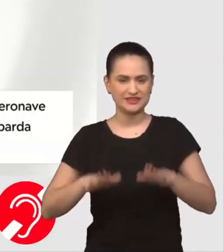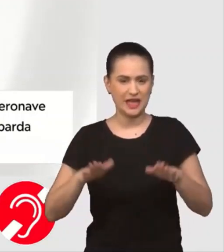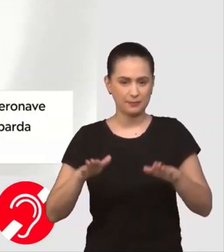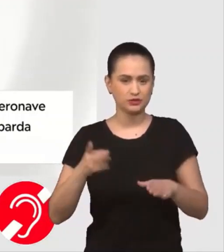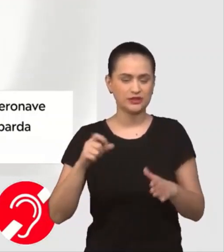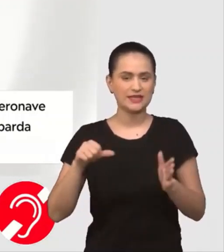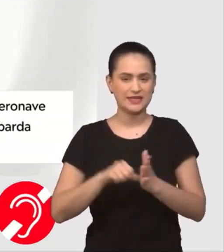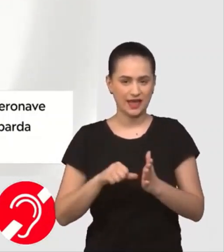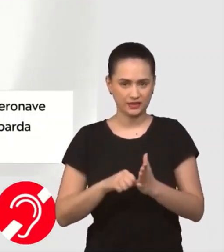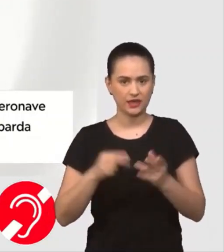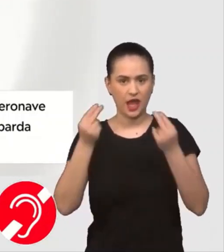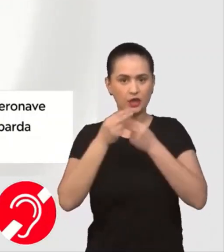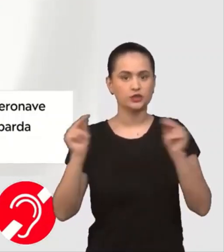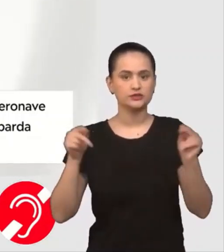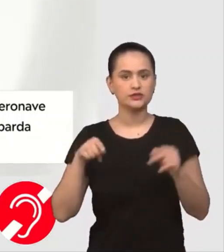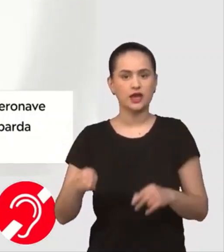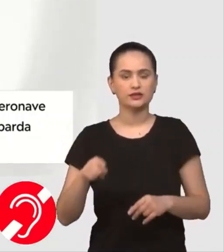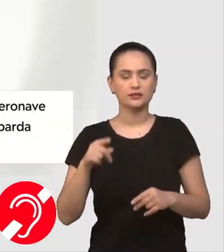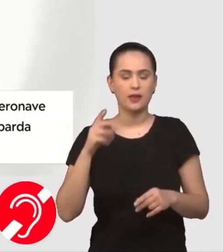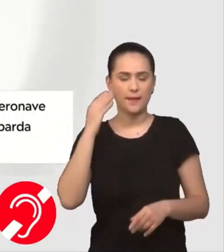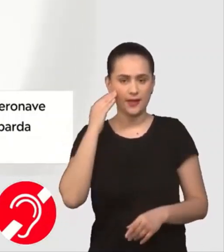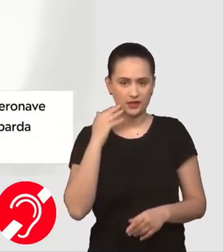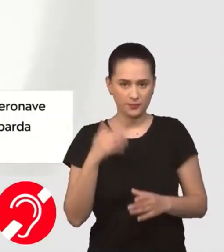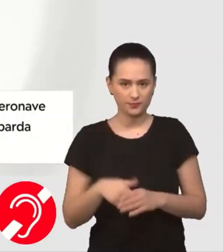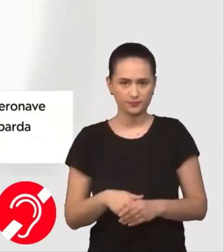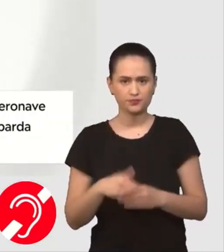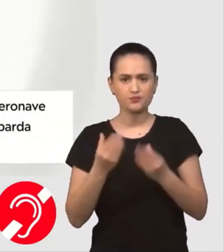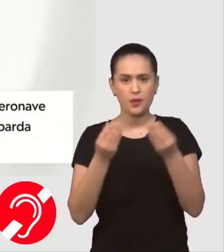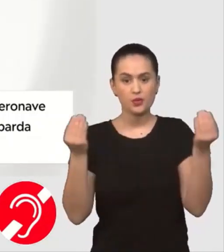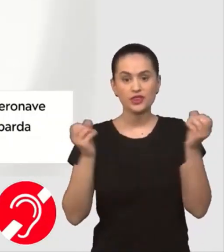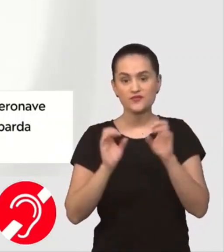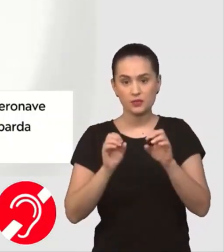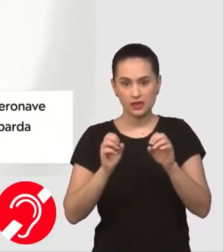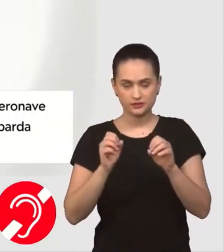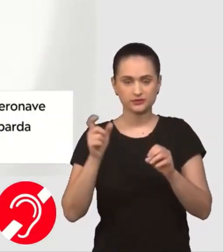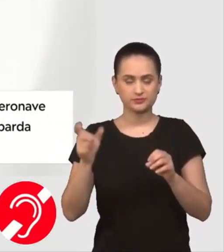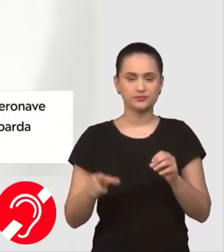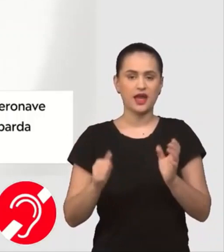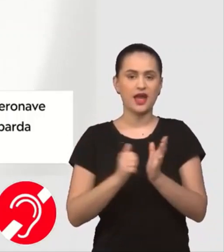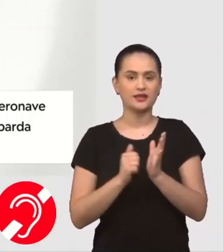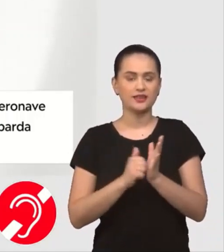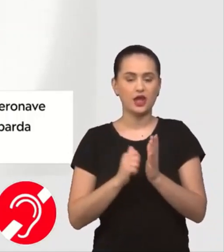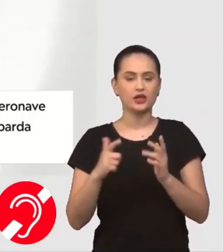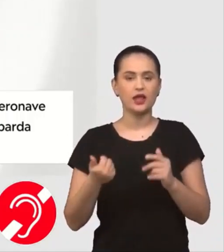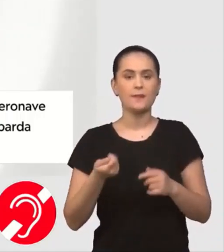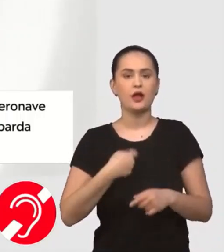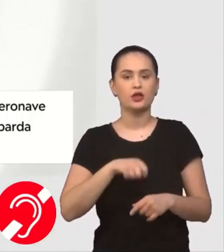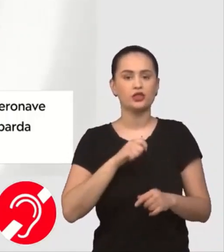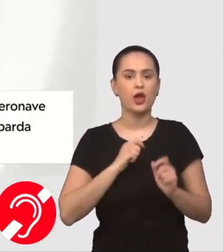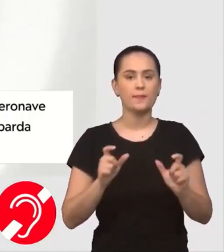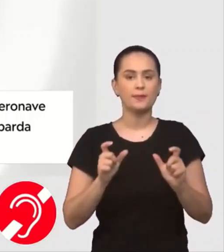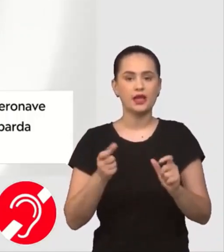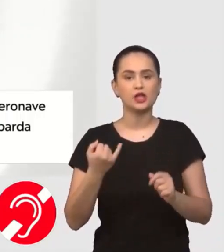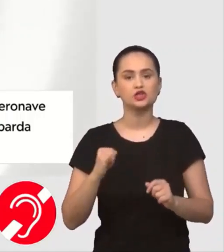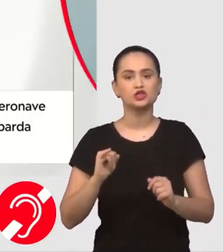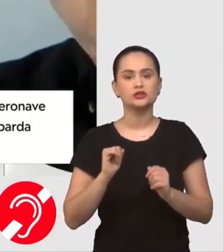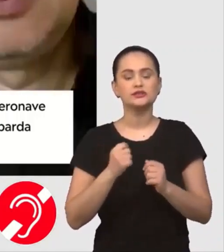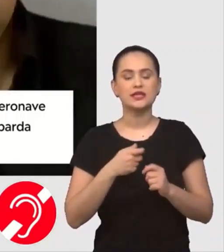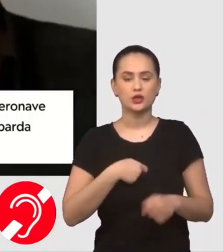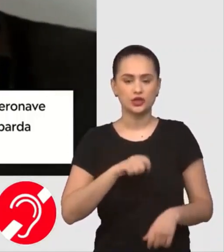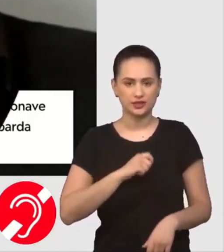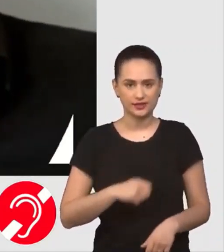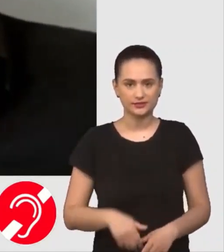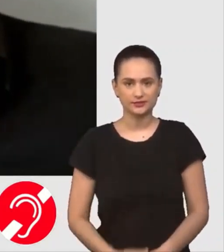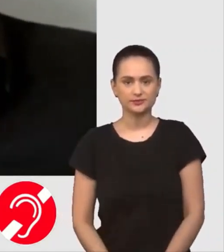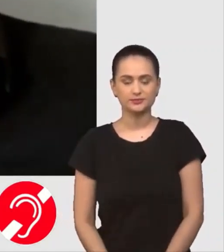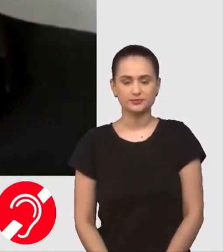Gărzilor Revoluționare Islamice din Iran, a anunțat Pentagonul. Dar cu mai multe informații vine chiar acum Florin Jipa, editor la Monitorul Apărării